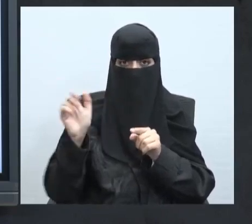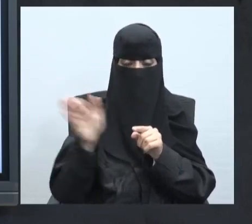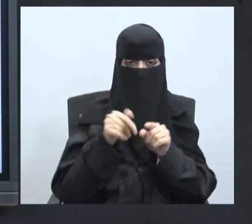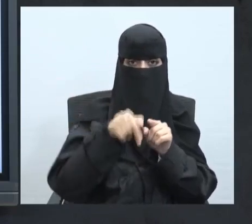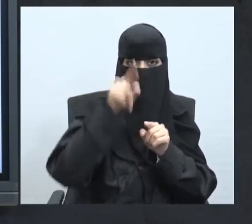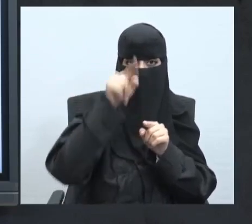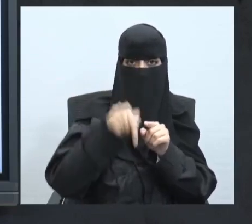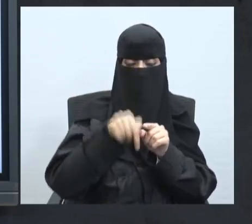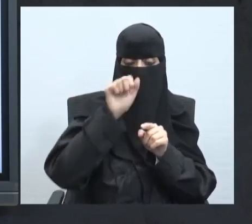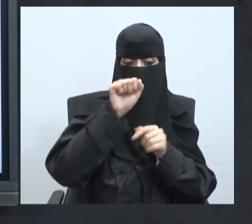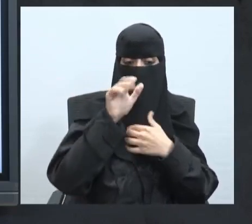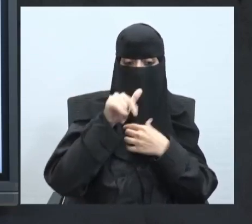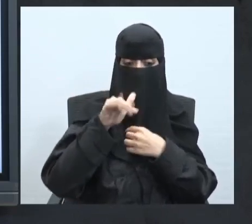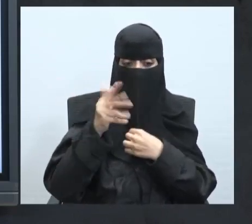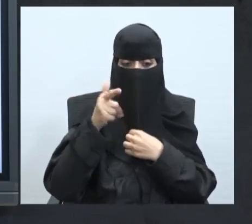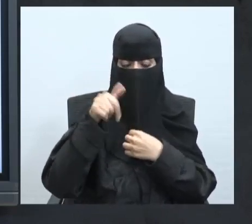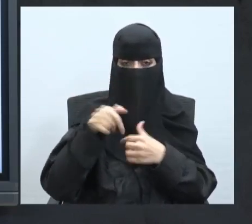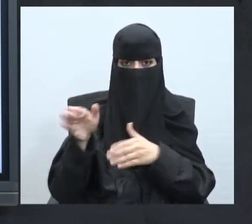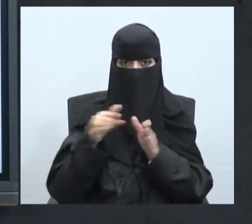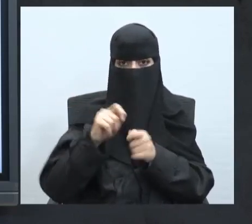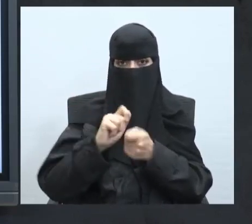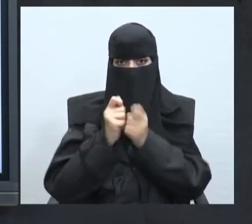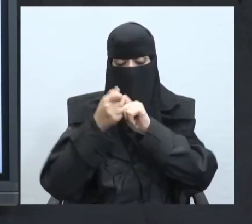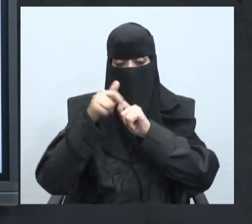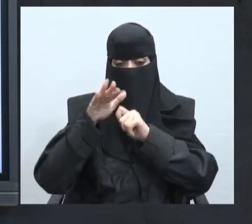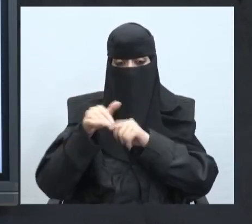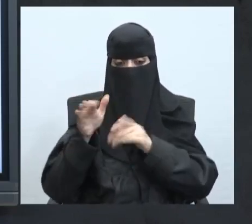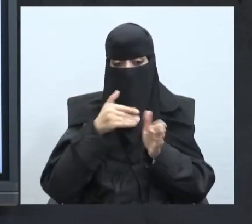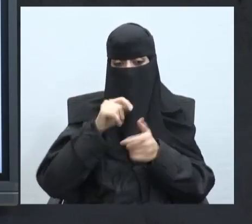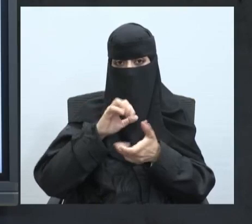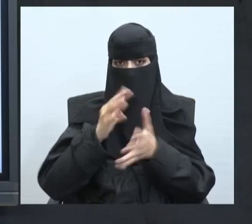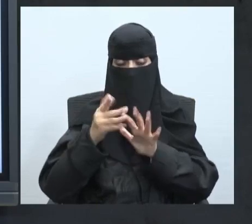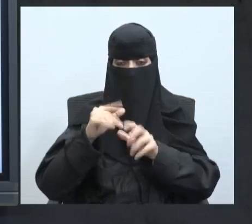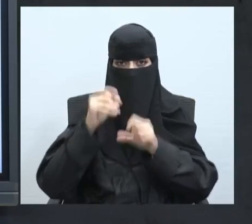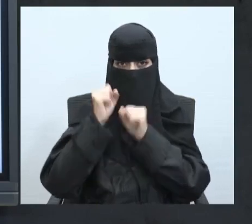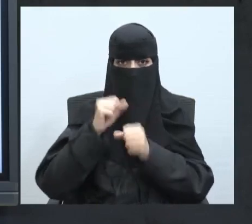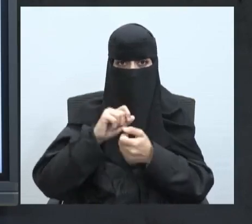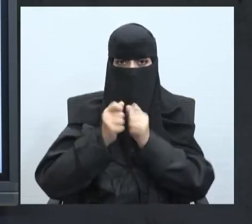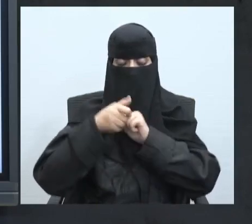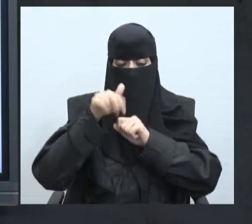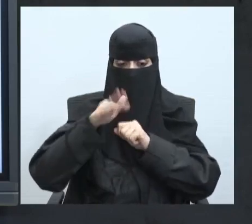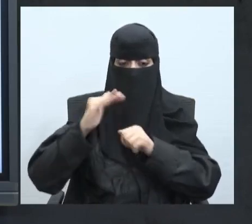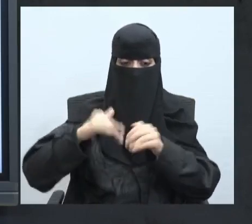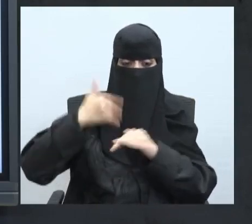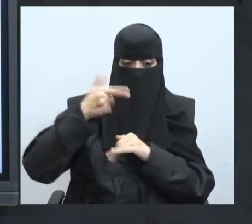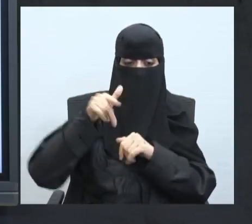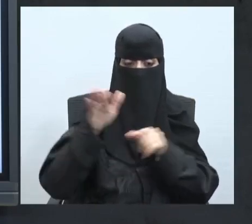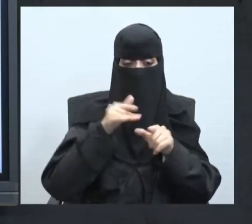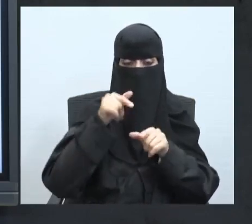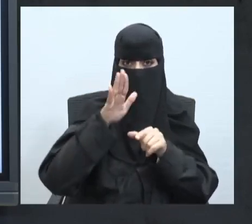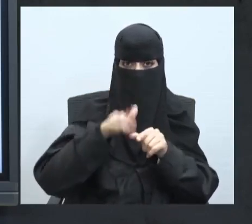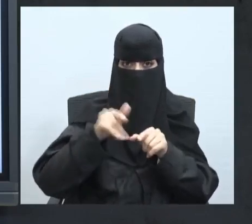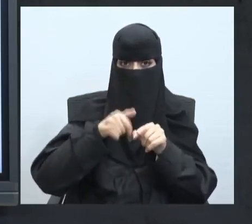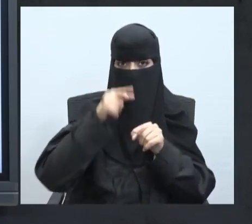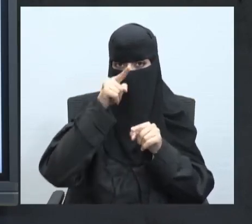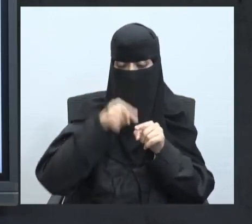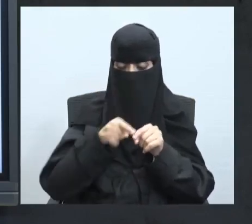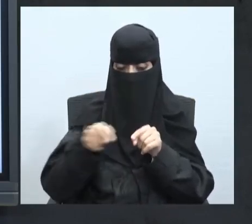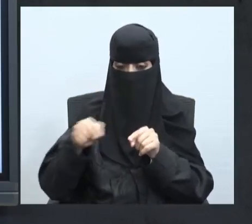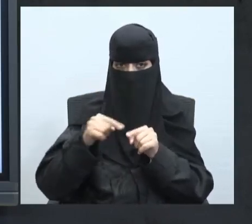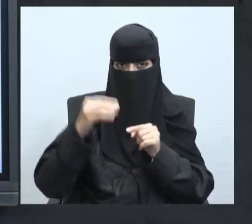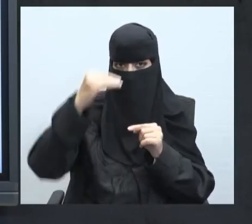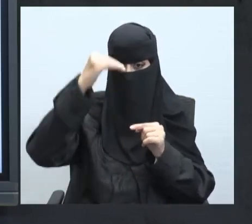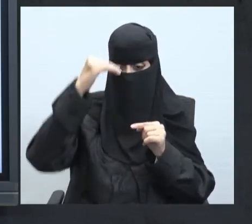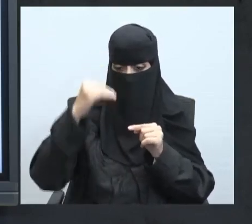محور ايضا الصادات طيب لو كان المحور متغير او لو كانت القوه متغيره عندها ايضا الشغل يساوي مساحه